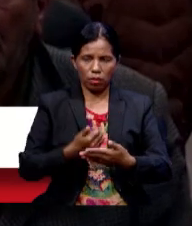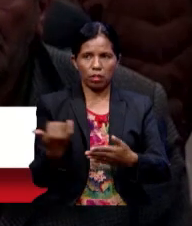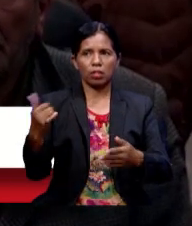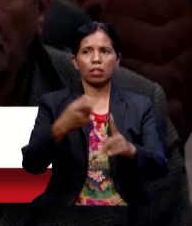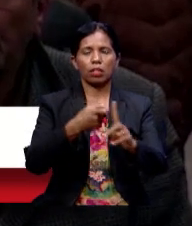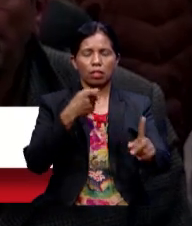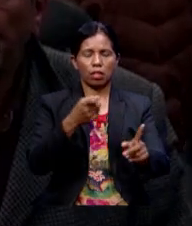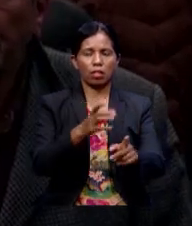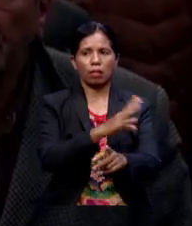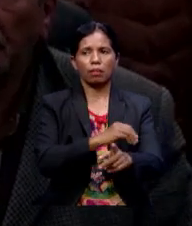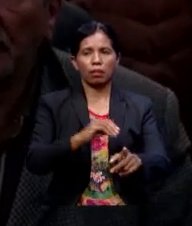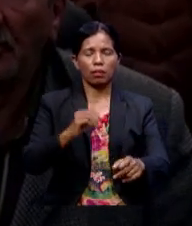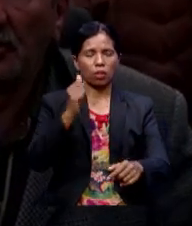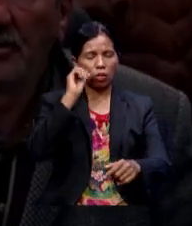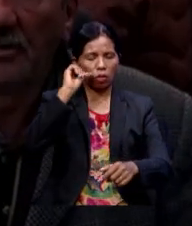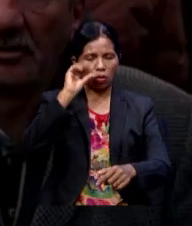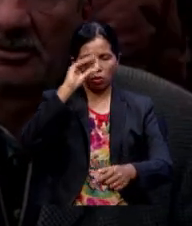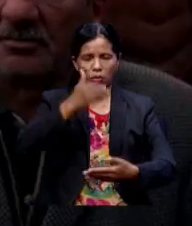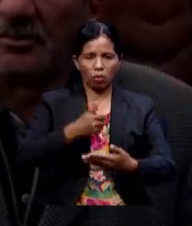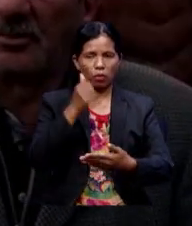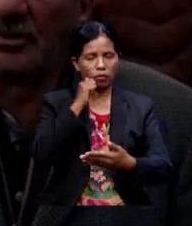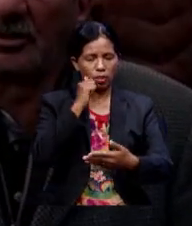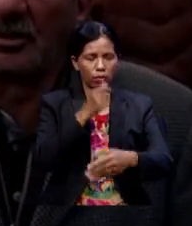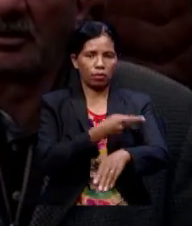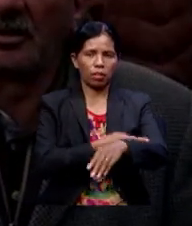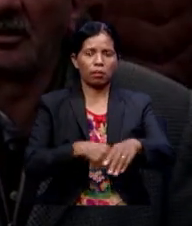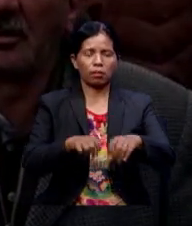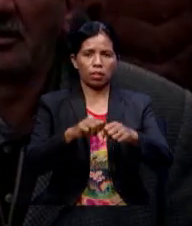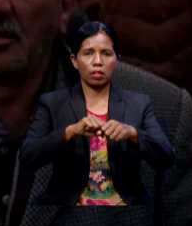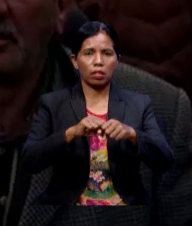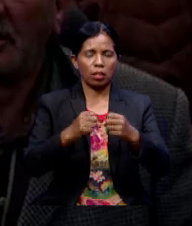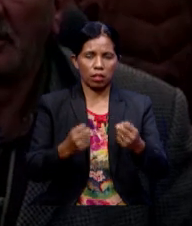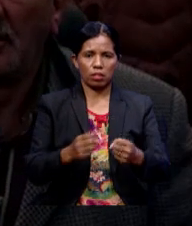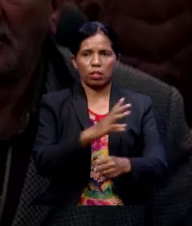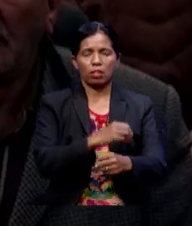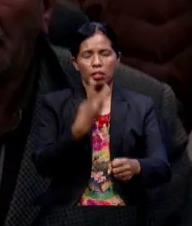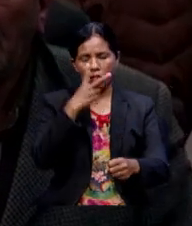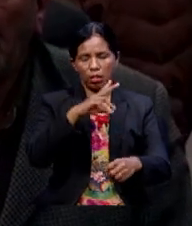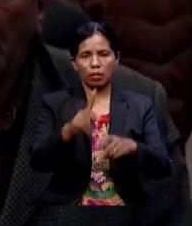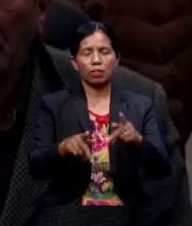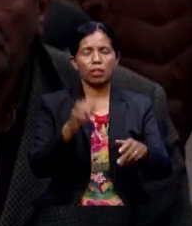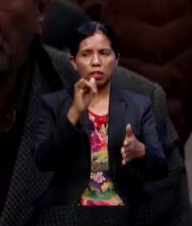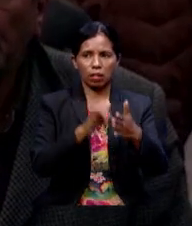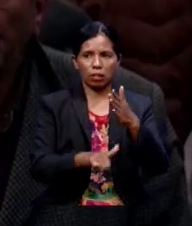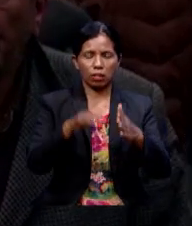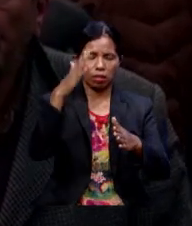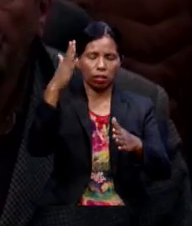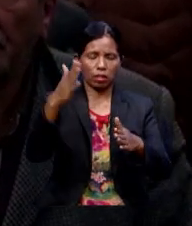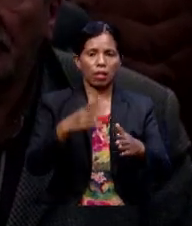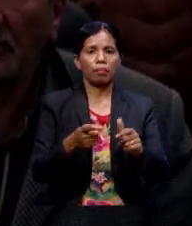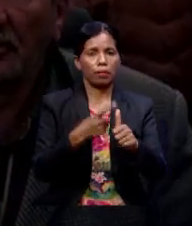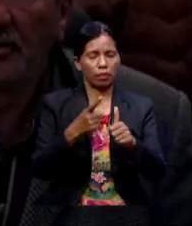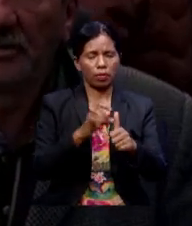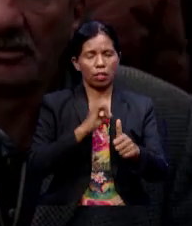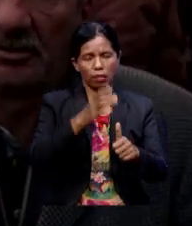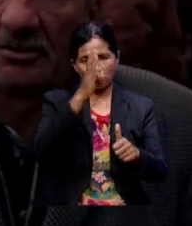leten, mebe ninia wang veto deit makliman tohar. Ita haretok sa ida makakontese basira ida hela iha andar primero, hau heng katak